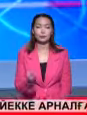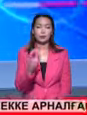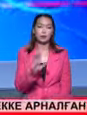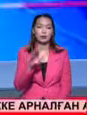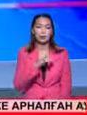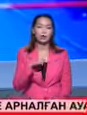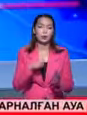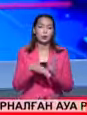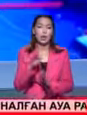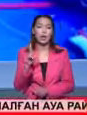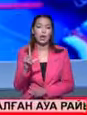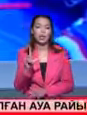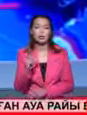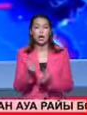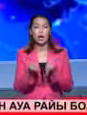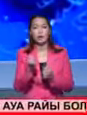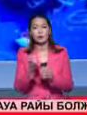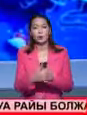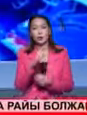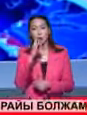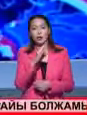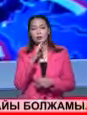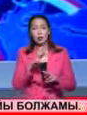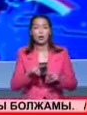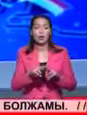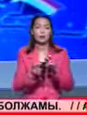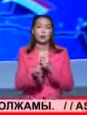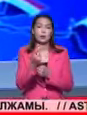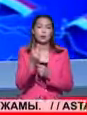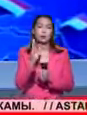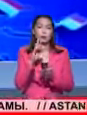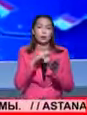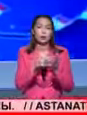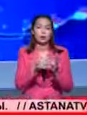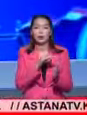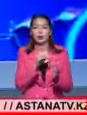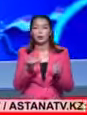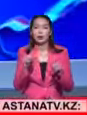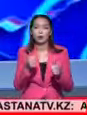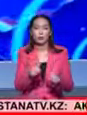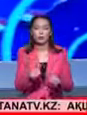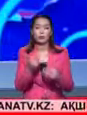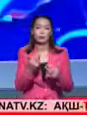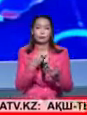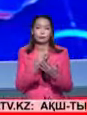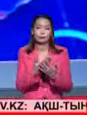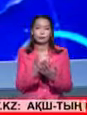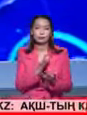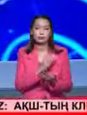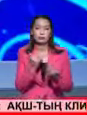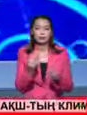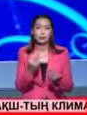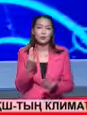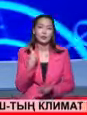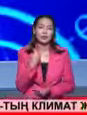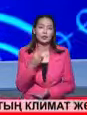Еуропадағы ең үздік Lexus авто орталығы Қазақстан астанасында пайда болады. Жоба салтанатты рәсімде ресми түрде таныстырылды. Оны